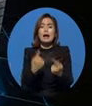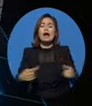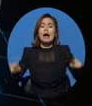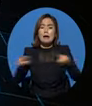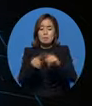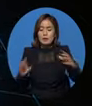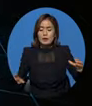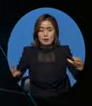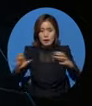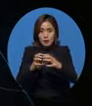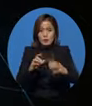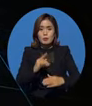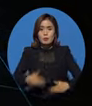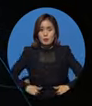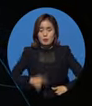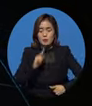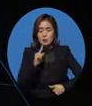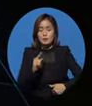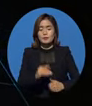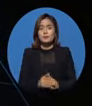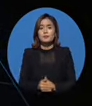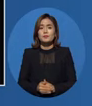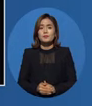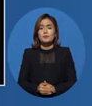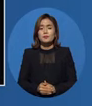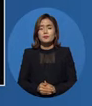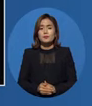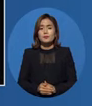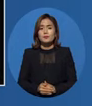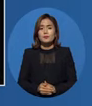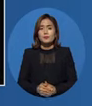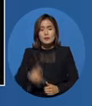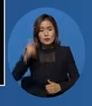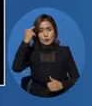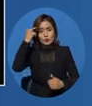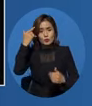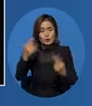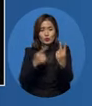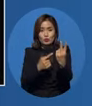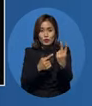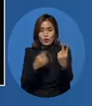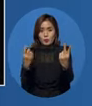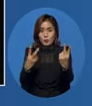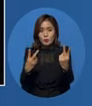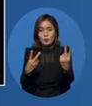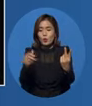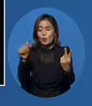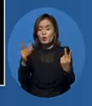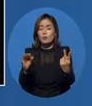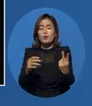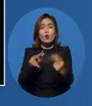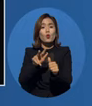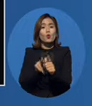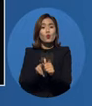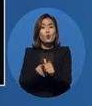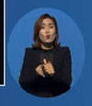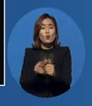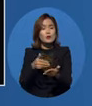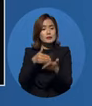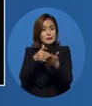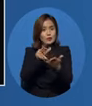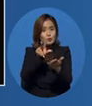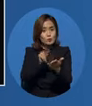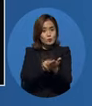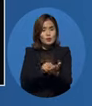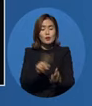결합해 가야 된다 이것을 원숭이 었으니까 그 제가 질문한 두 가지와 또 아까 응용 표범 께서 이 그 제기한 인제